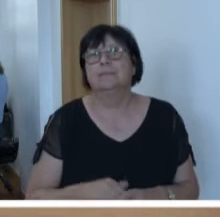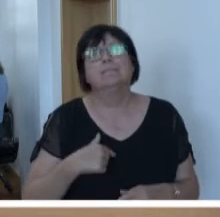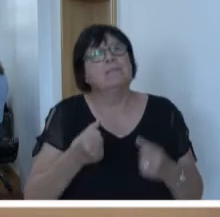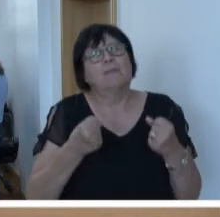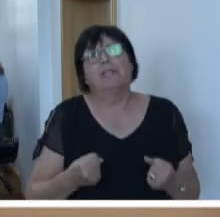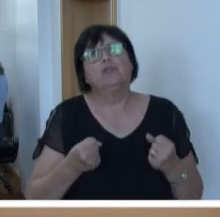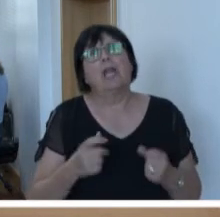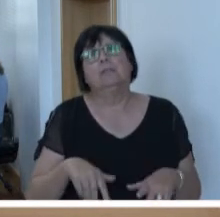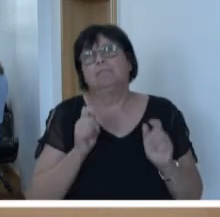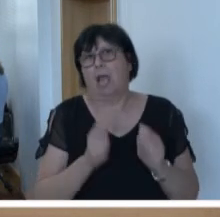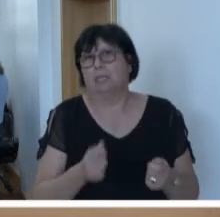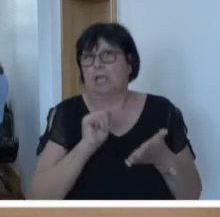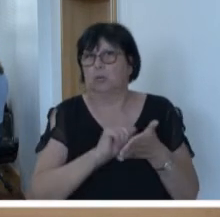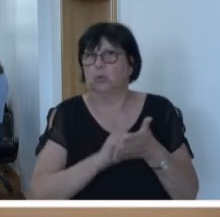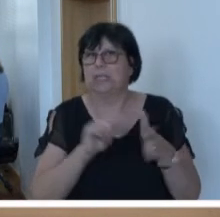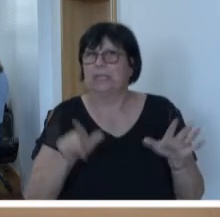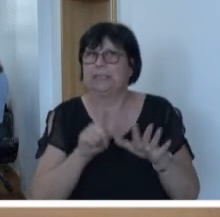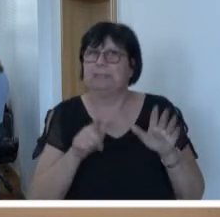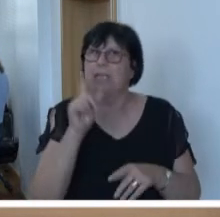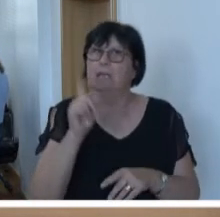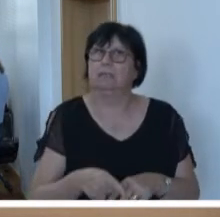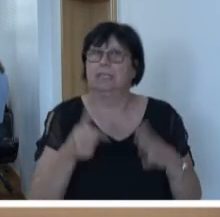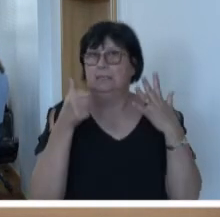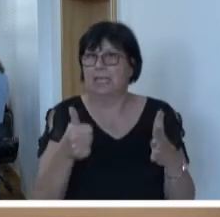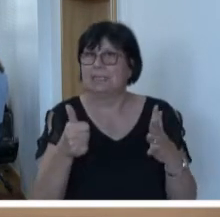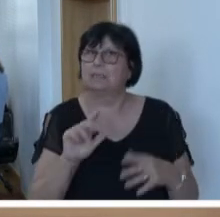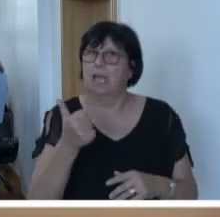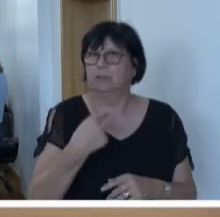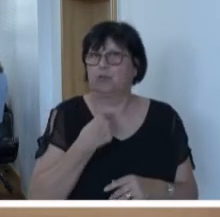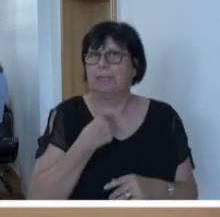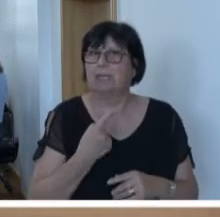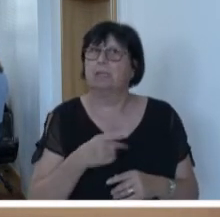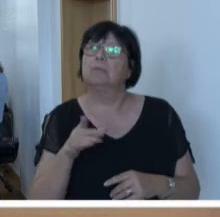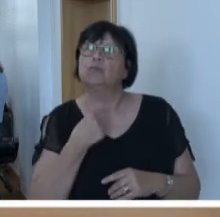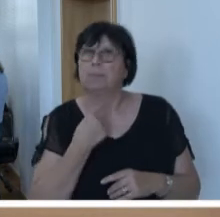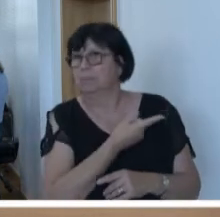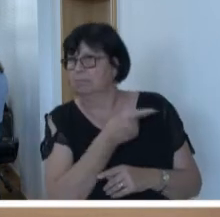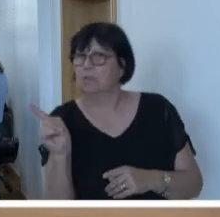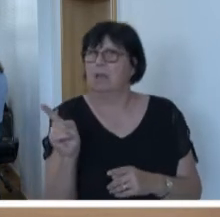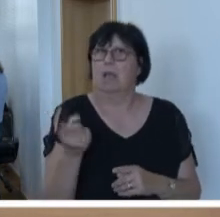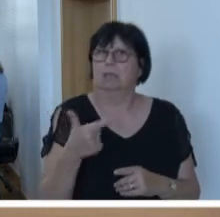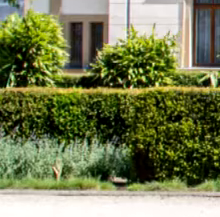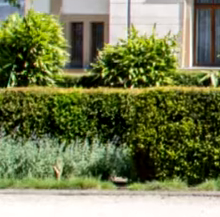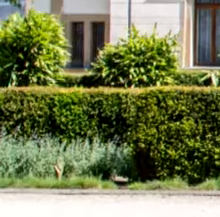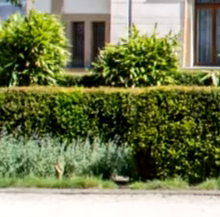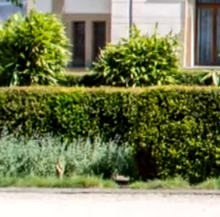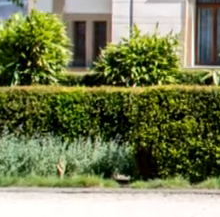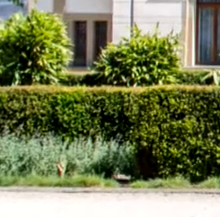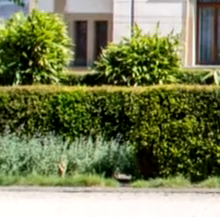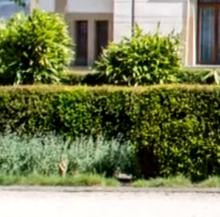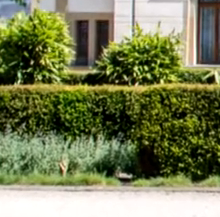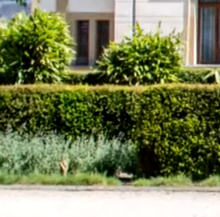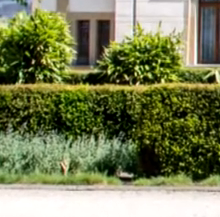Ich stelle fest, dass der Antrag Drucksache 17/6 einstimmig mit den Stimmen aller Fraktionen angenommen ist.